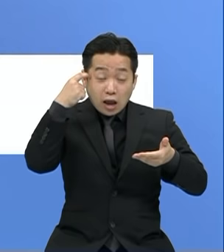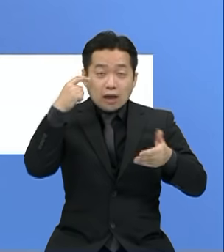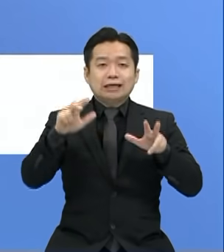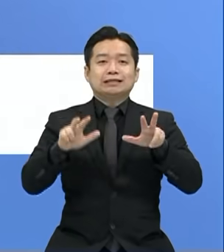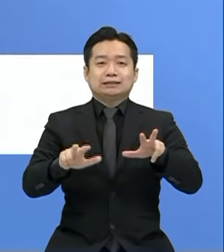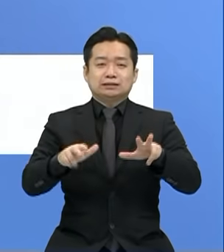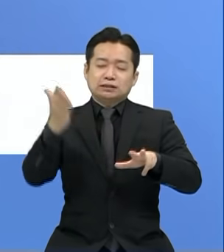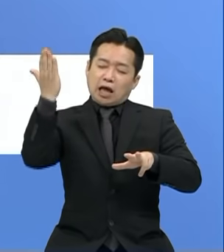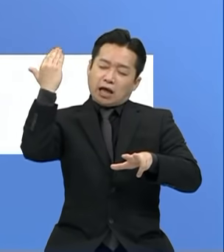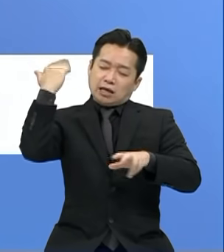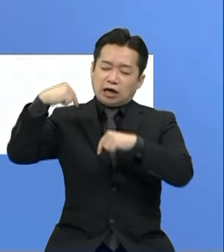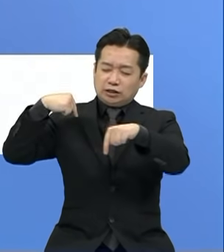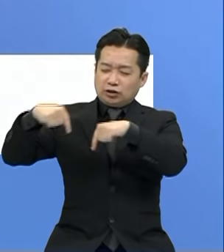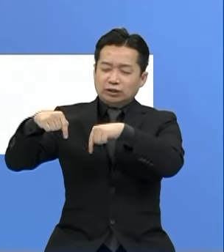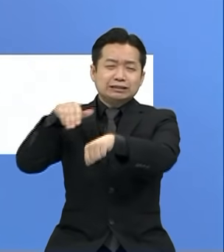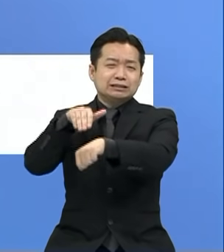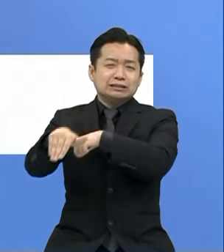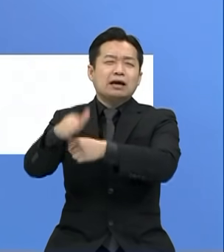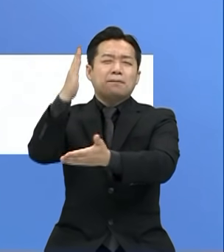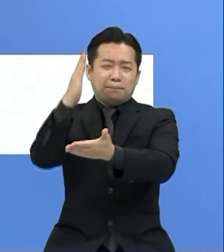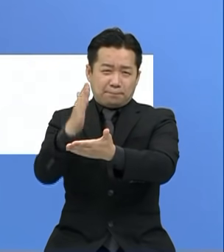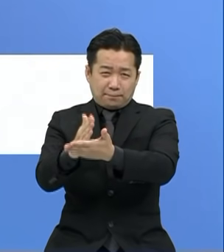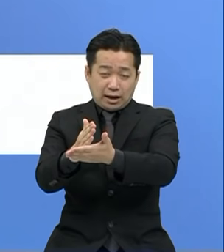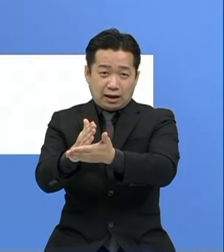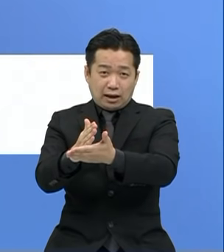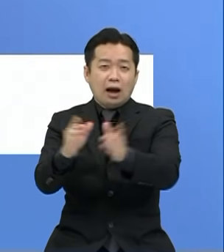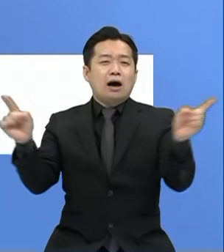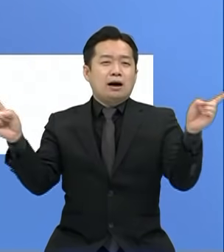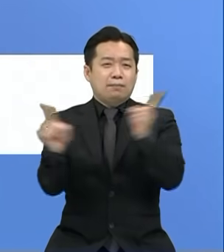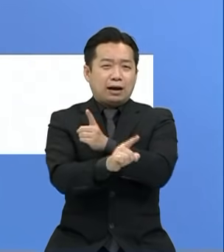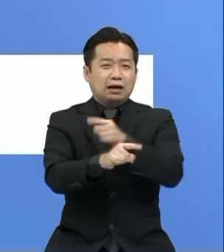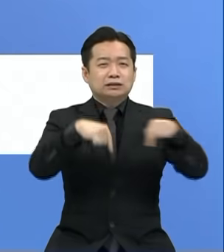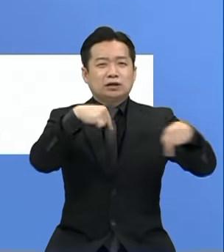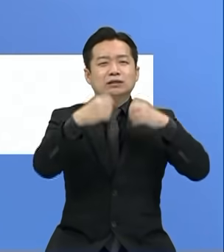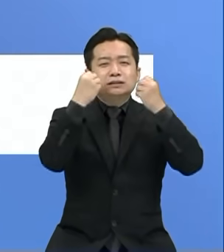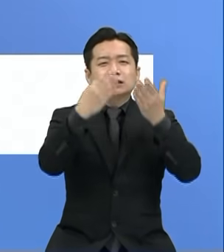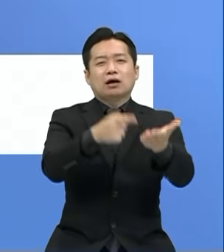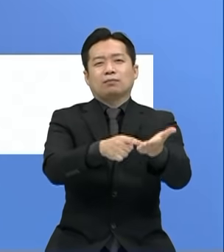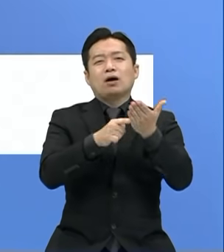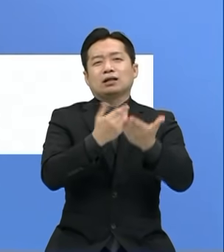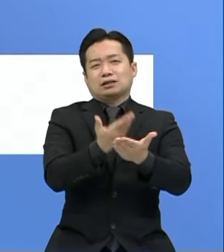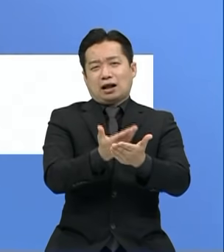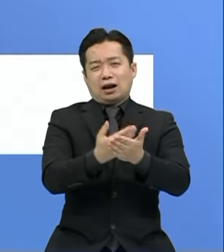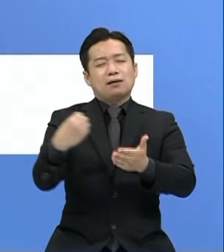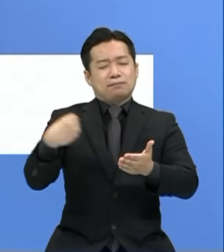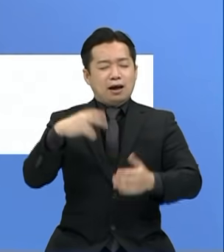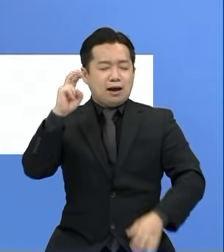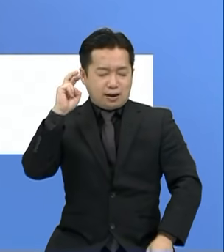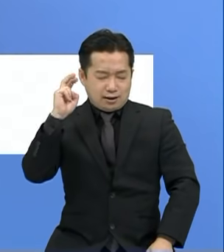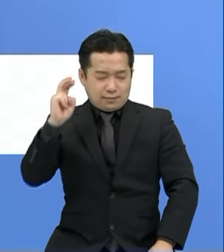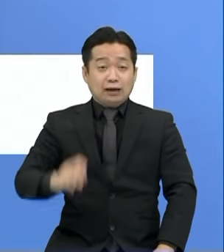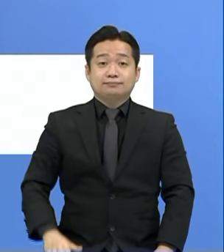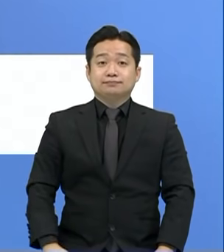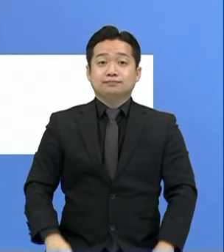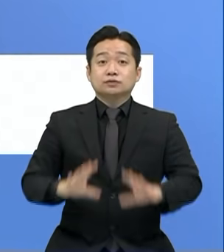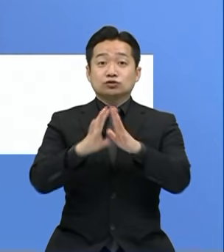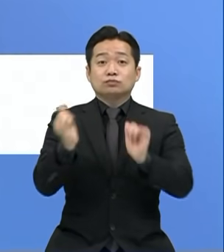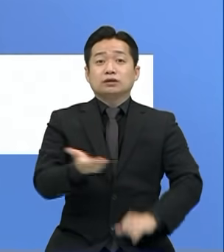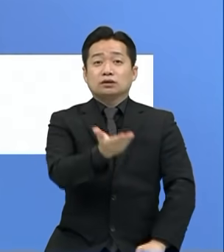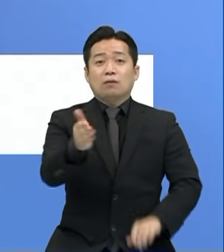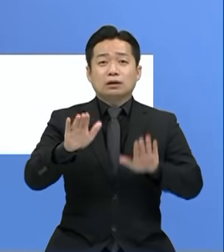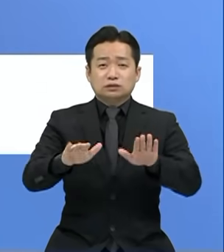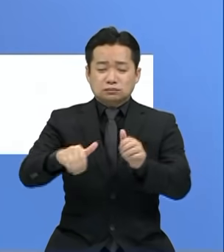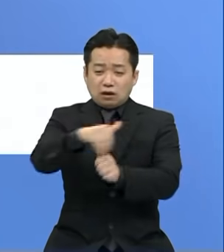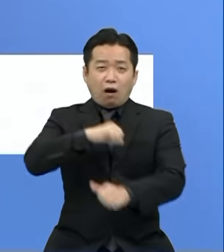지금까지의 정치와는 좀 다른 새로운 정치를 해라라는 뜻으로 받아들입니다. 그리고 우리 국민들께서 현재 너무 어려운